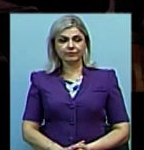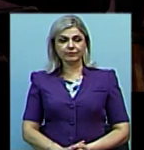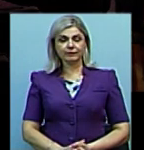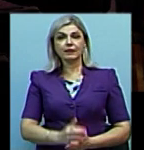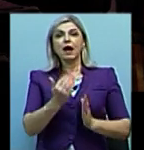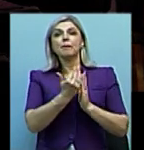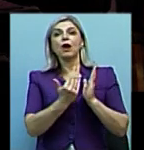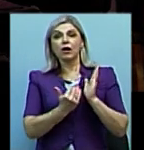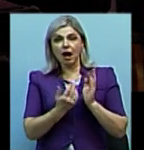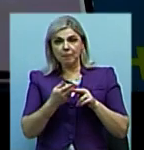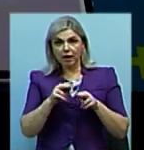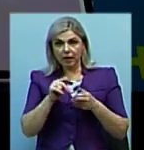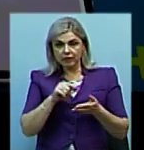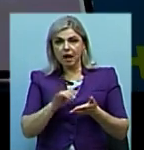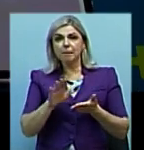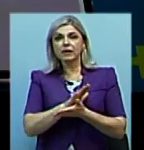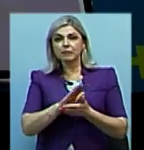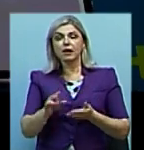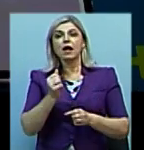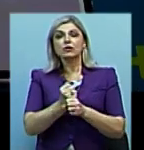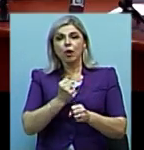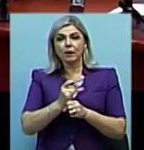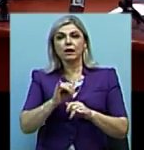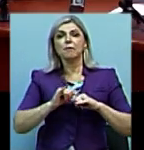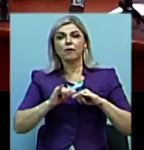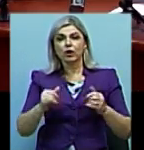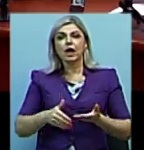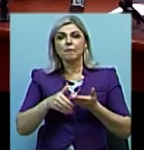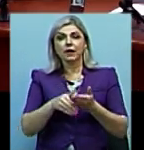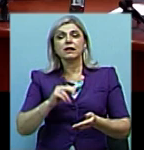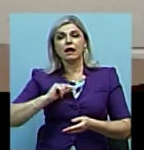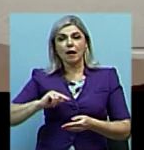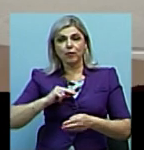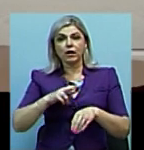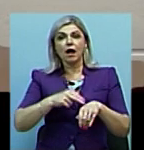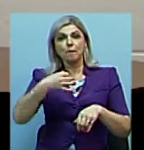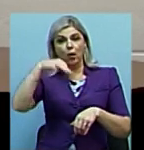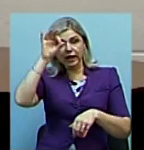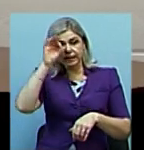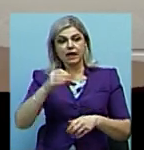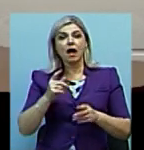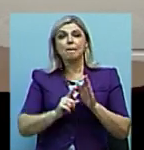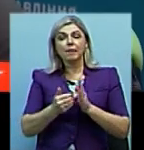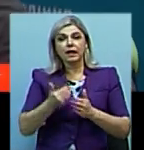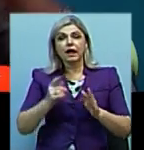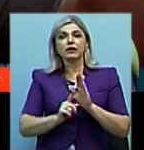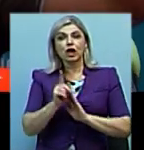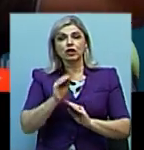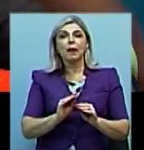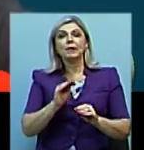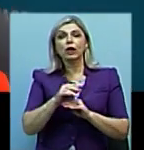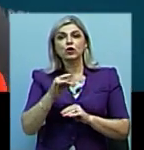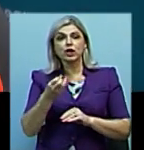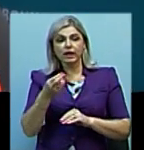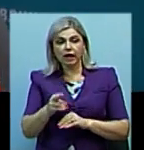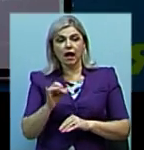Програма «MyPool» безкоштовна, її розробили та розповсюджують за підтримки співробітників Національної поліції. Перед впровадженням додатку у регіонах